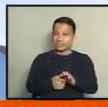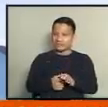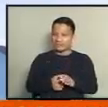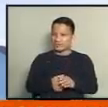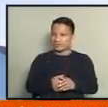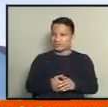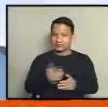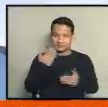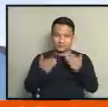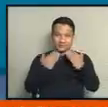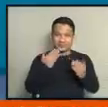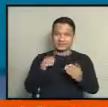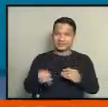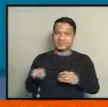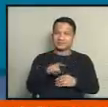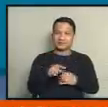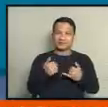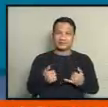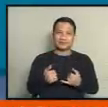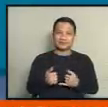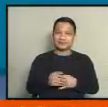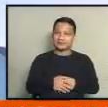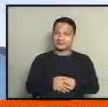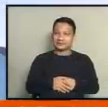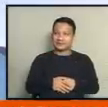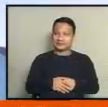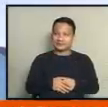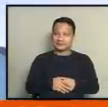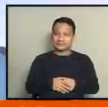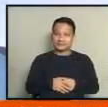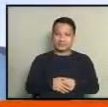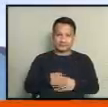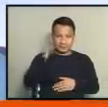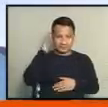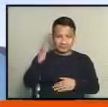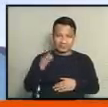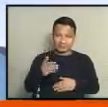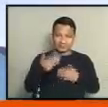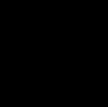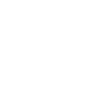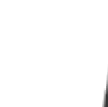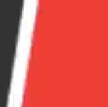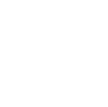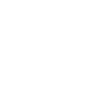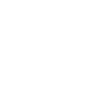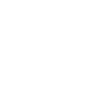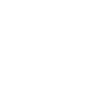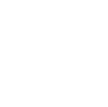pagpunta. Maraming salamat po, sir. Kung wala kayo, sir, hindi namin makakuha yung pinagpagura namin, sir. Thank you po, sir.